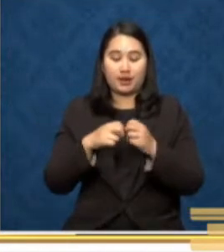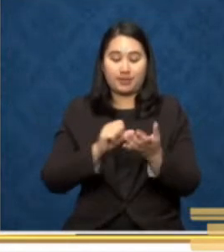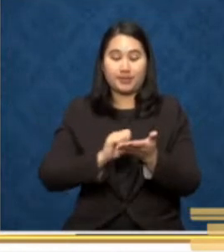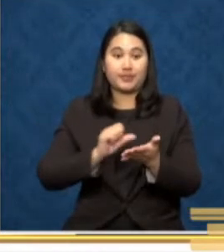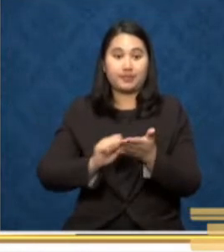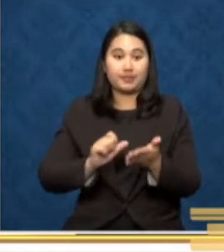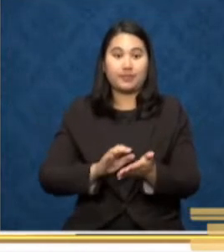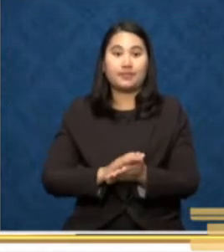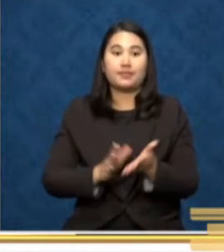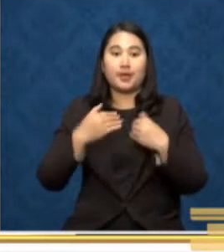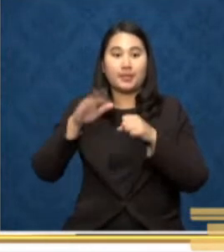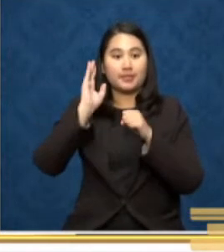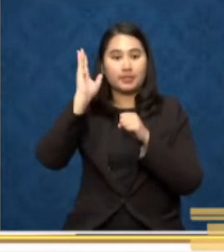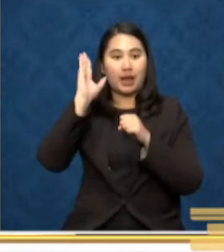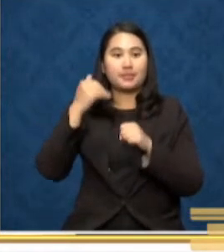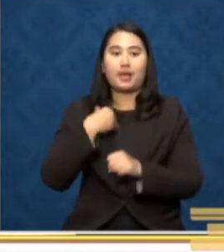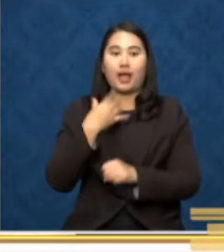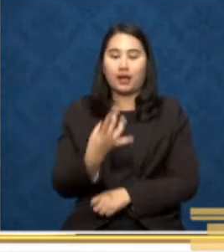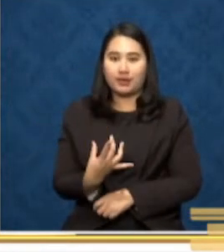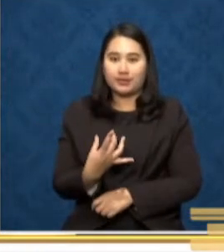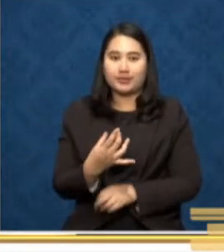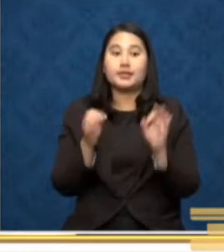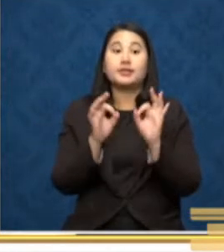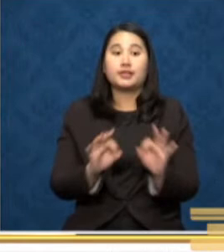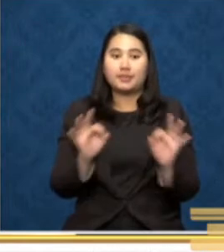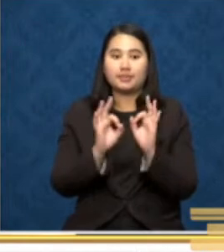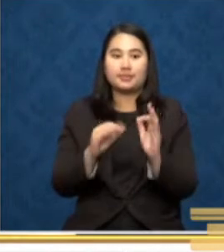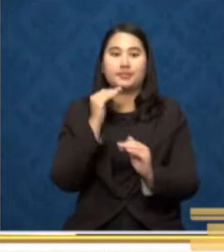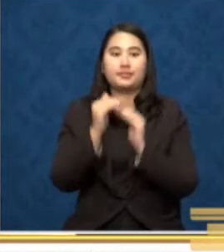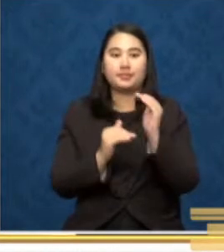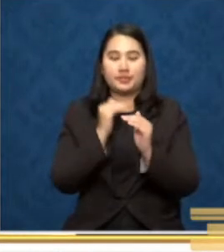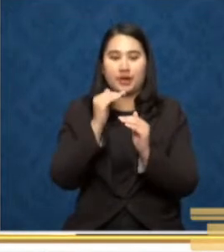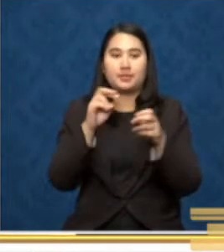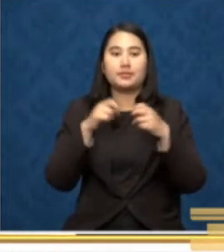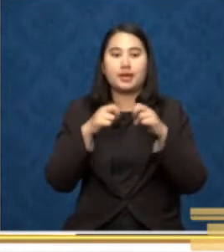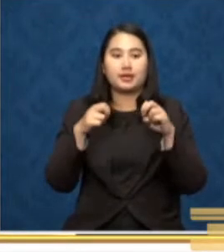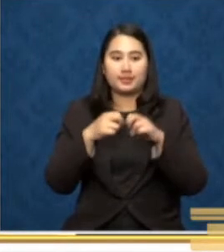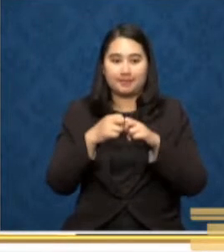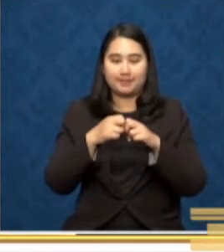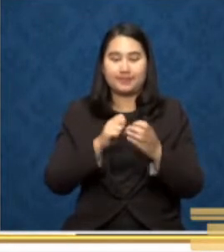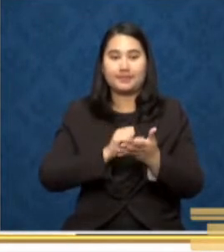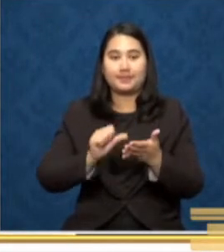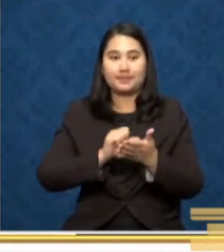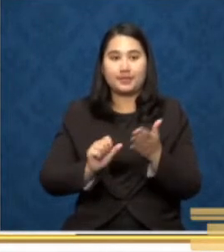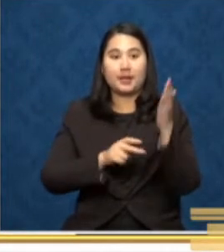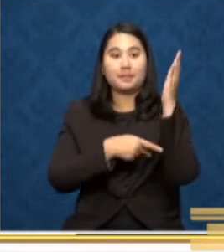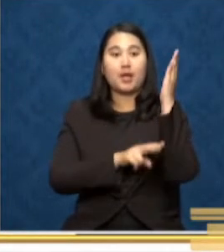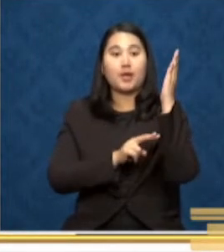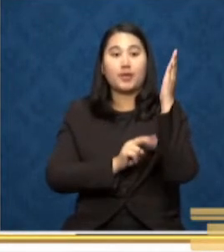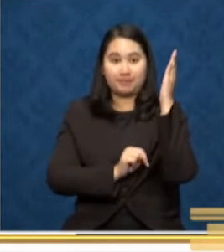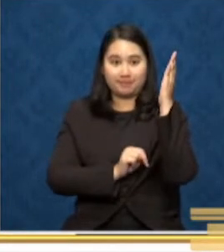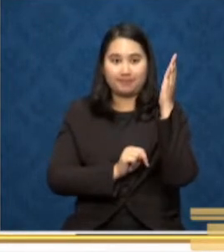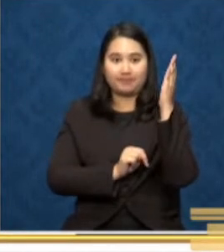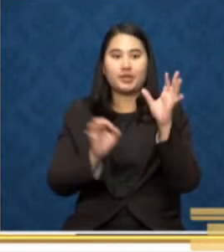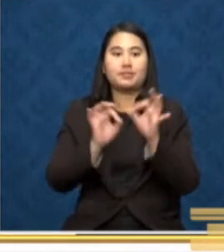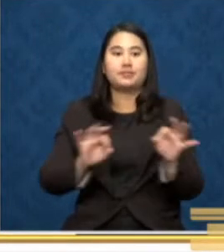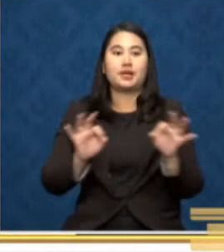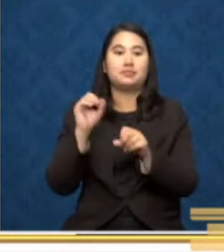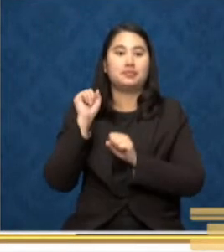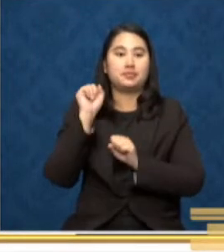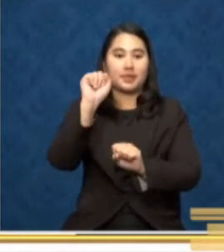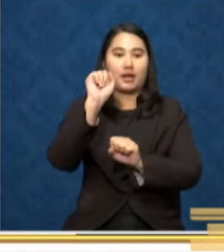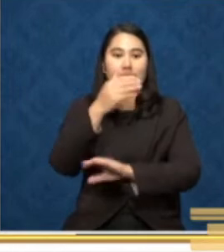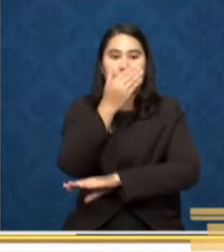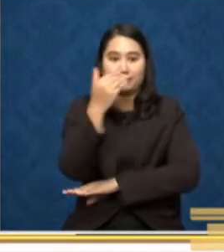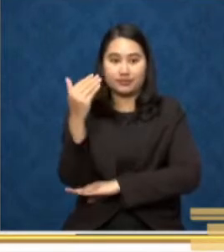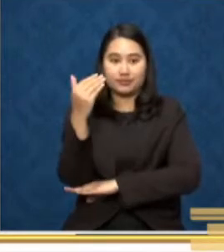ำมาเสนอเนี่ยมันคืออะไรเพราะฉะนั้นต้องยกระดับการแก้ไขปัญหาในพื้นที่จังหวัดชายแดนภาคใต้หรือปัตตานีให้เป็นวาระแห่งชาติให้ได้ส